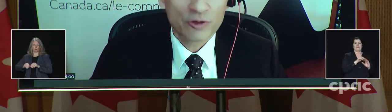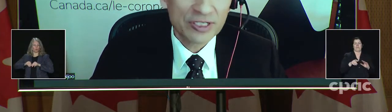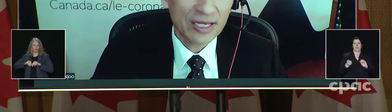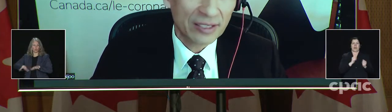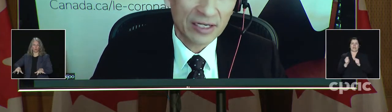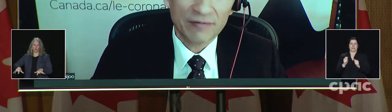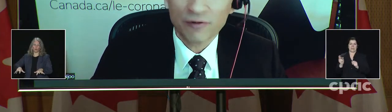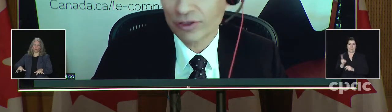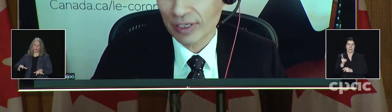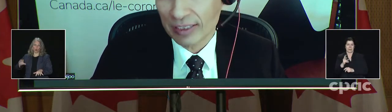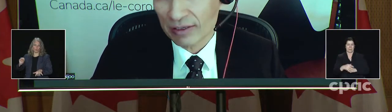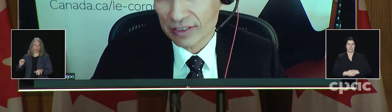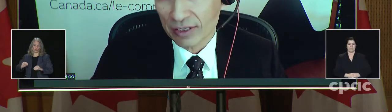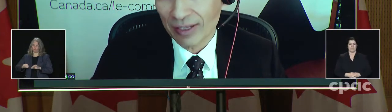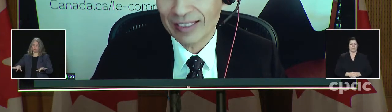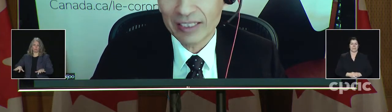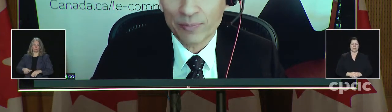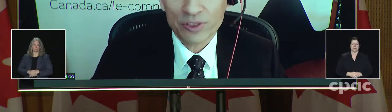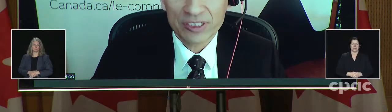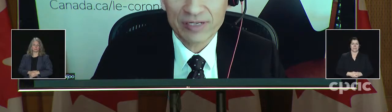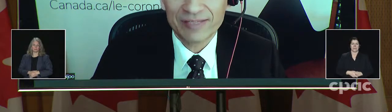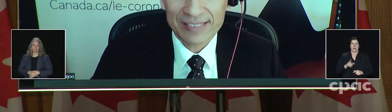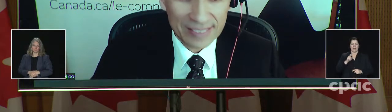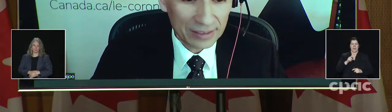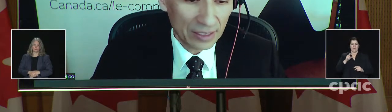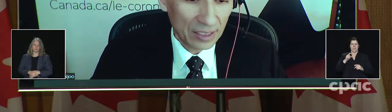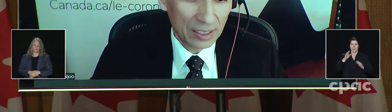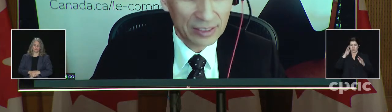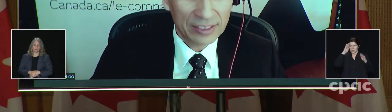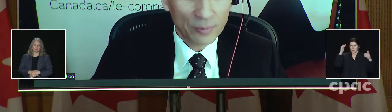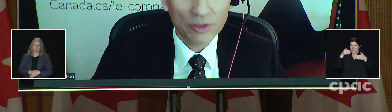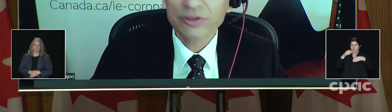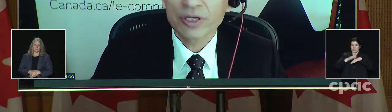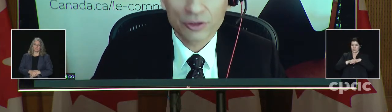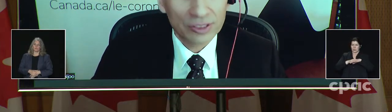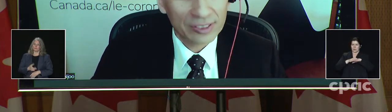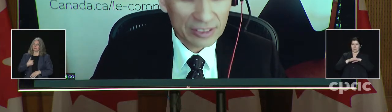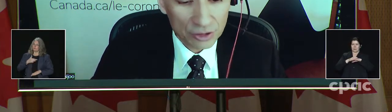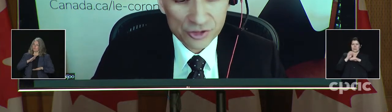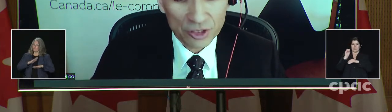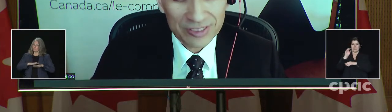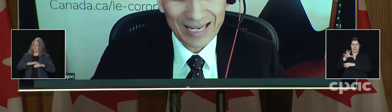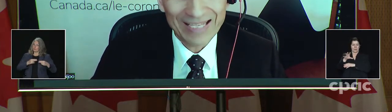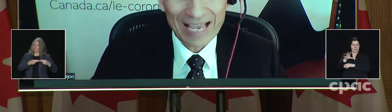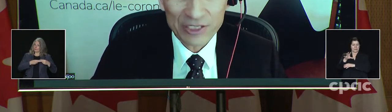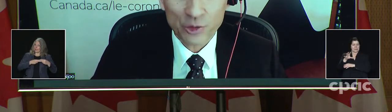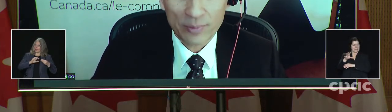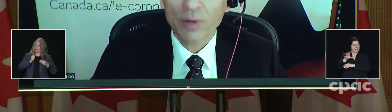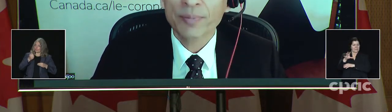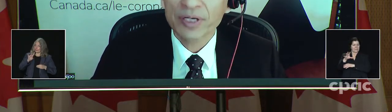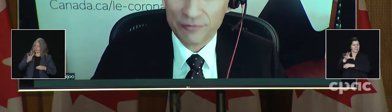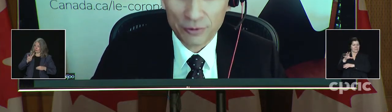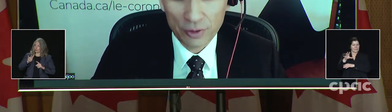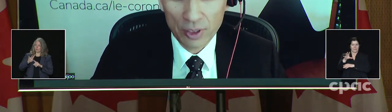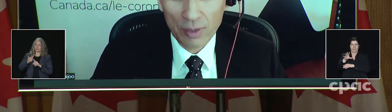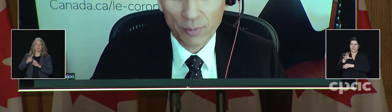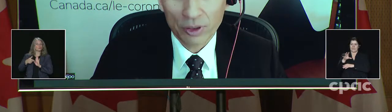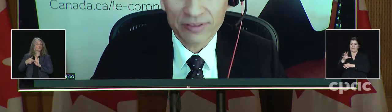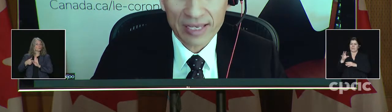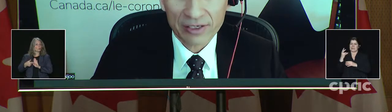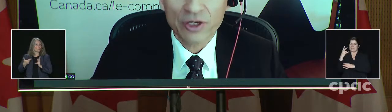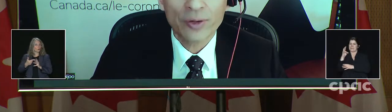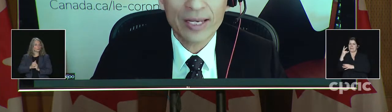Je veux aussi attirer votre attention à la diapositive 17 qui démontre qu'une résurgence est actuellement prévue